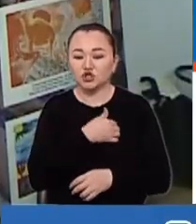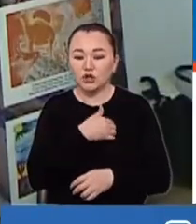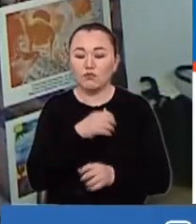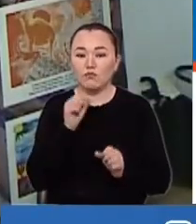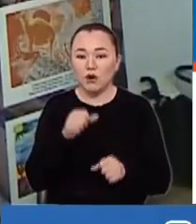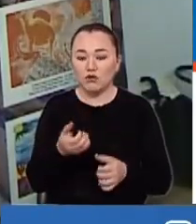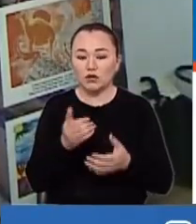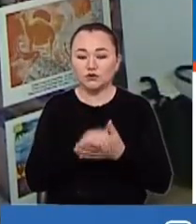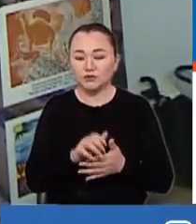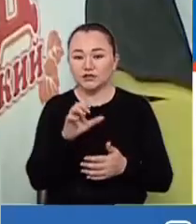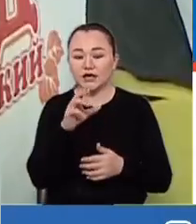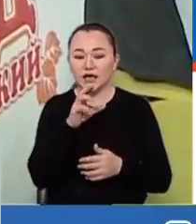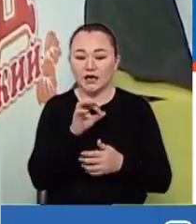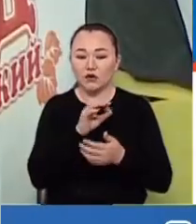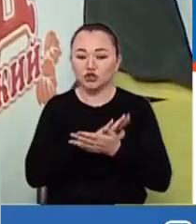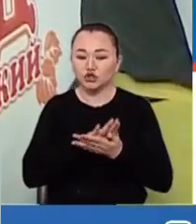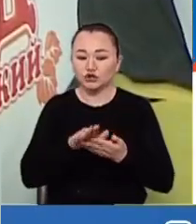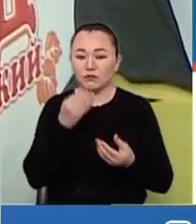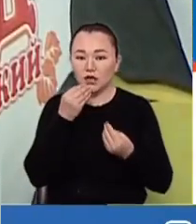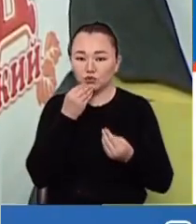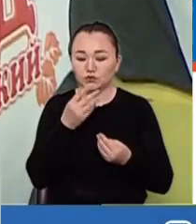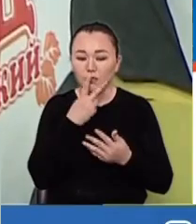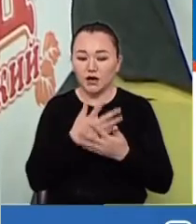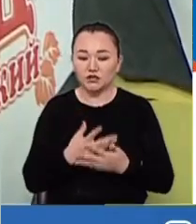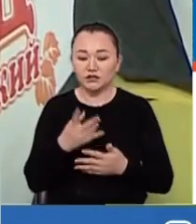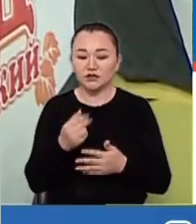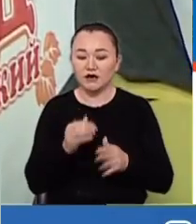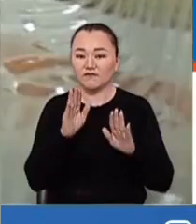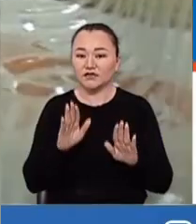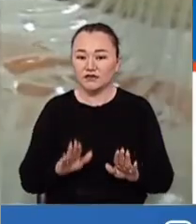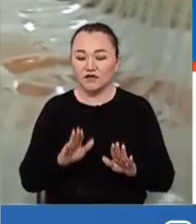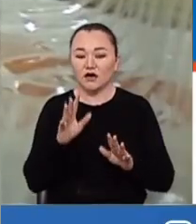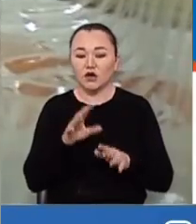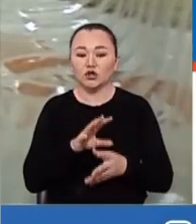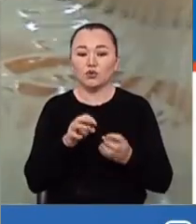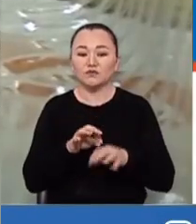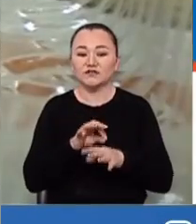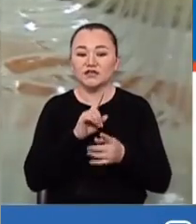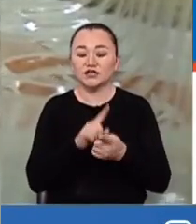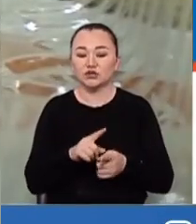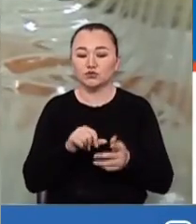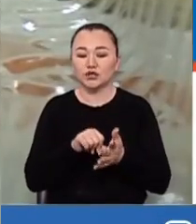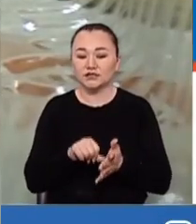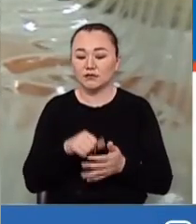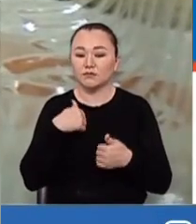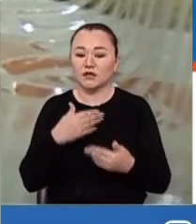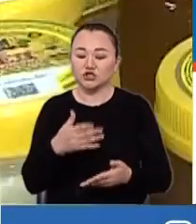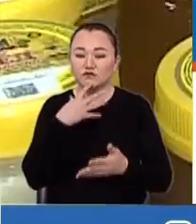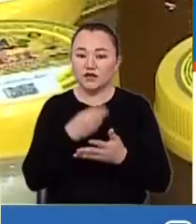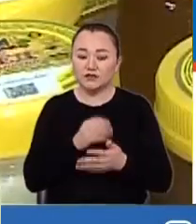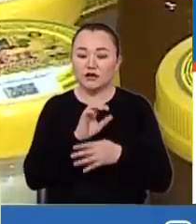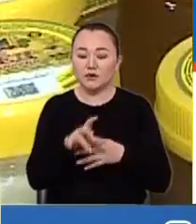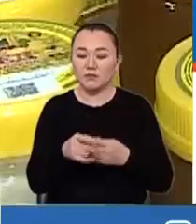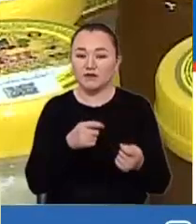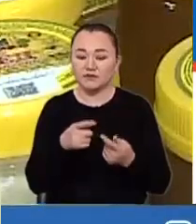также ознакомиться с экологически чистой продукцией, представленной на выставке. По итогам встречи участники направят свои предложения